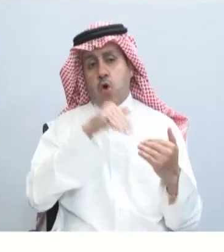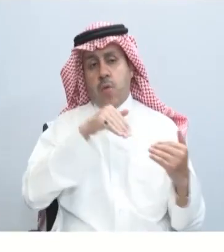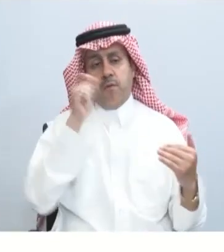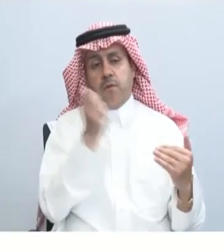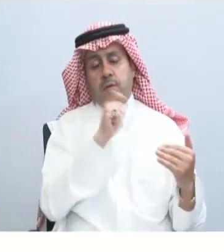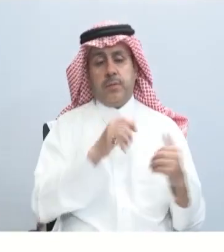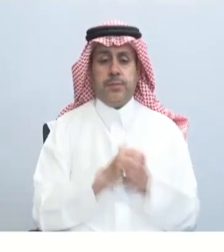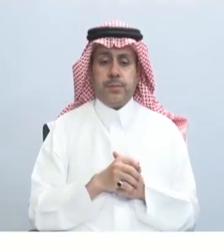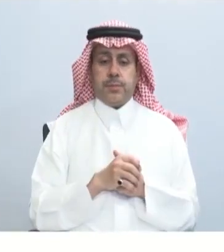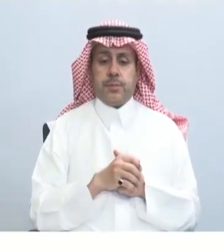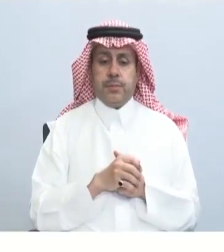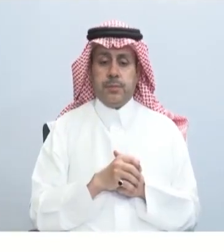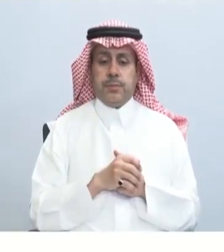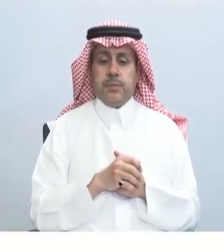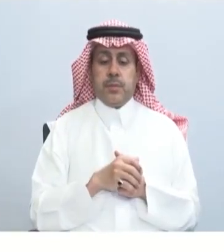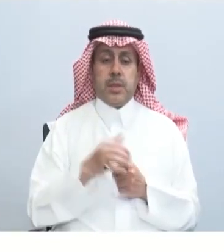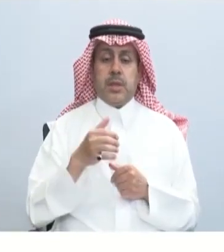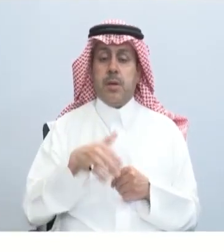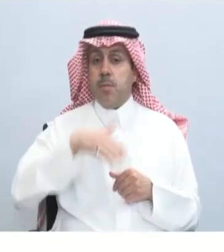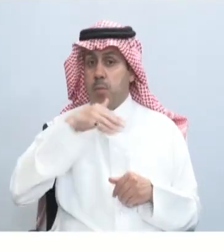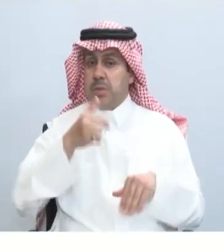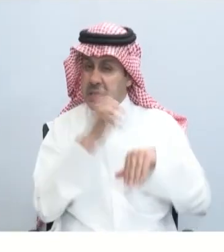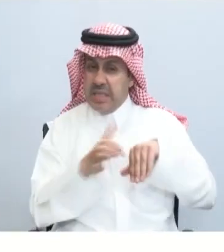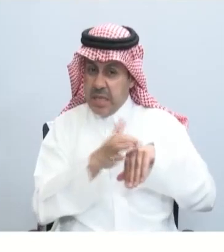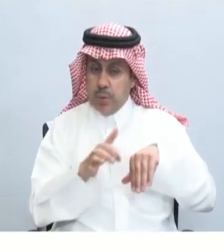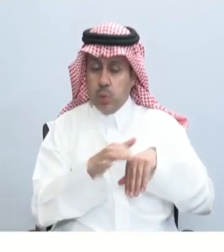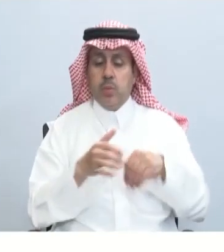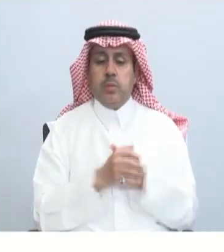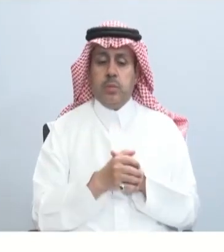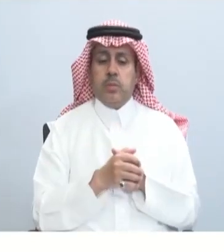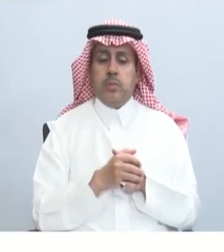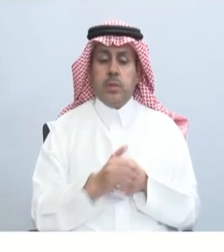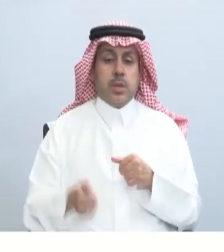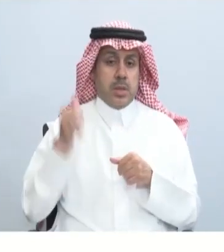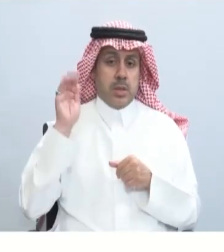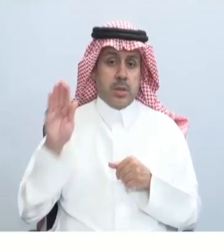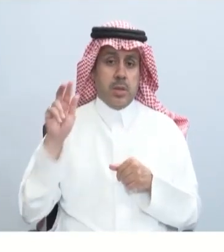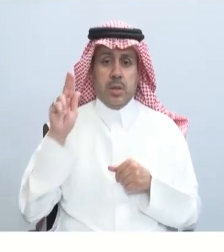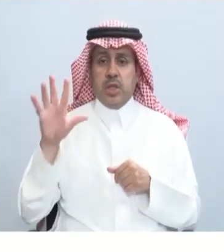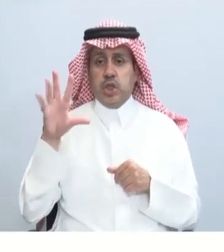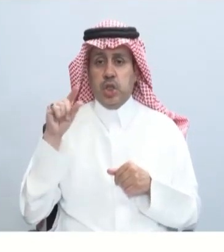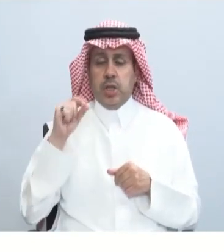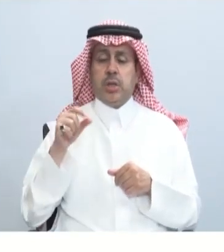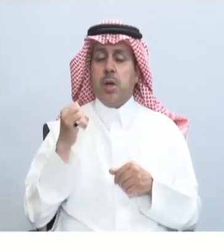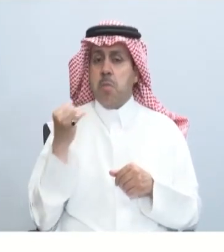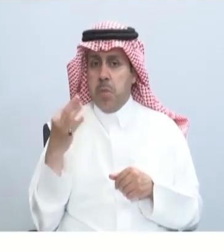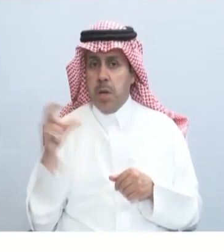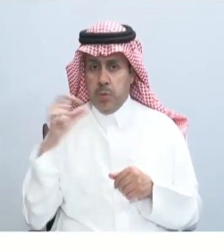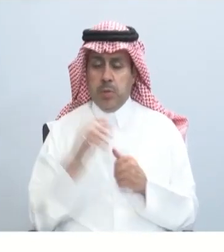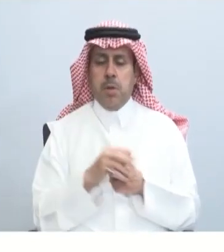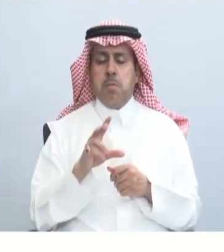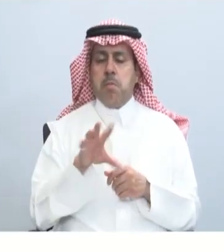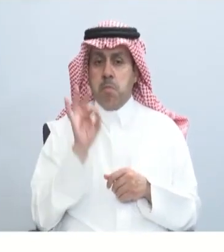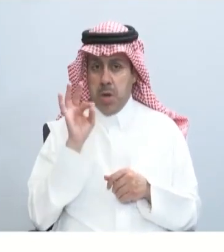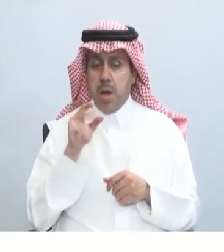لمهاجمتهم المسلمين اصابه النبي صلى الله عليه وسلم بجروح استشهاد عدد من المسلمين وكان من بين الشهداء